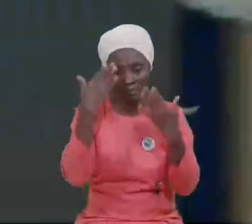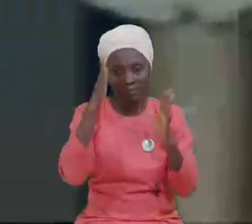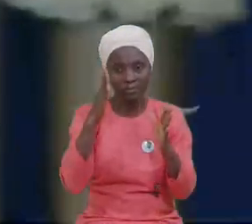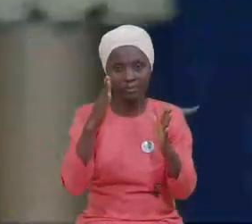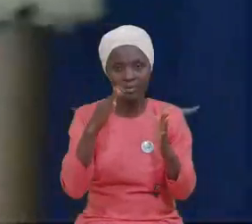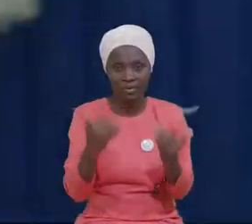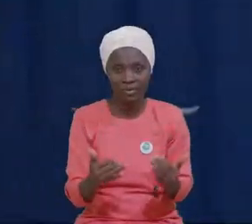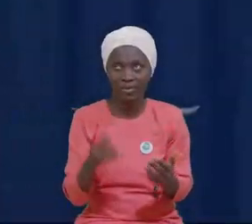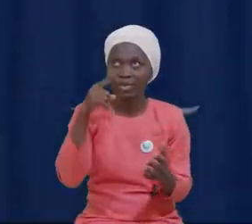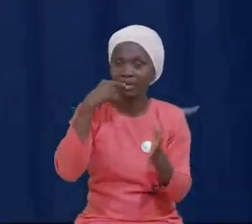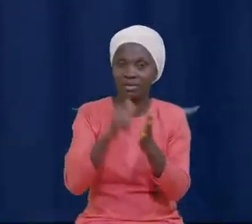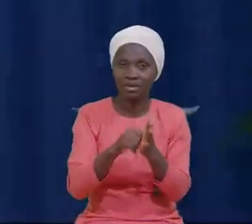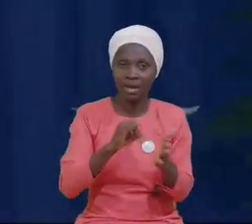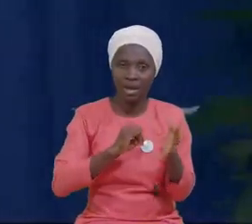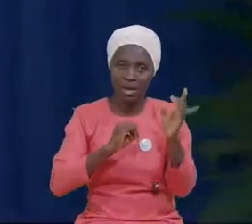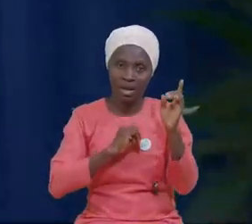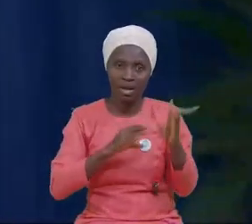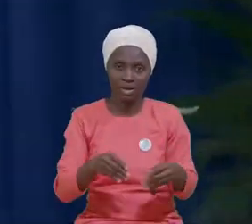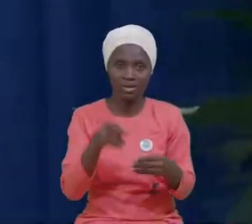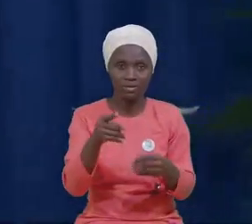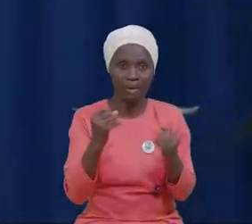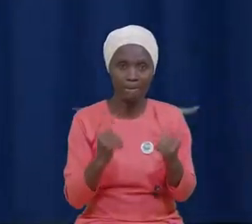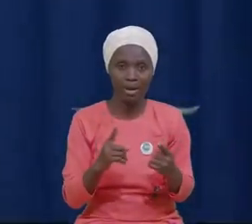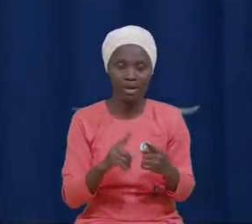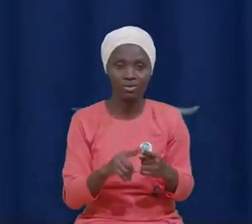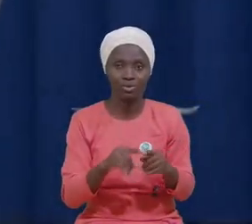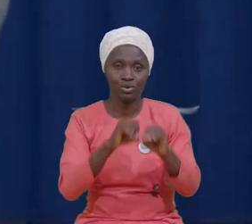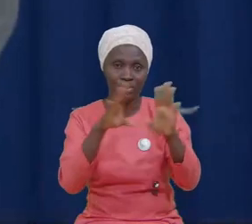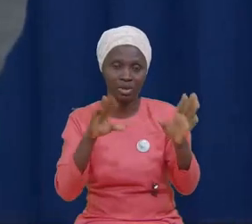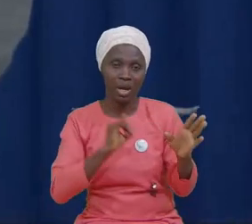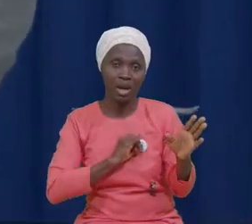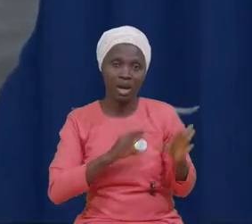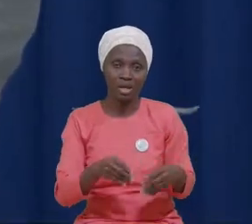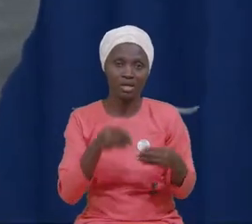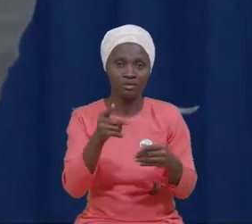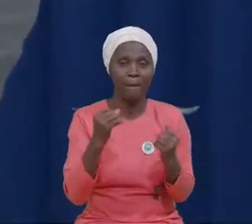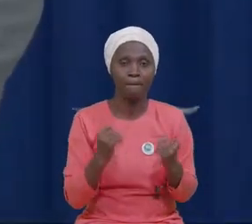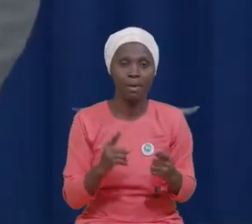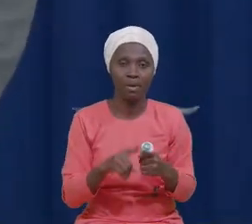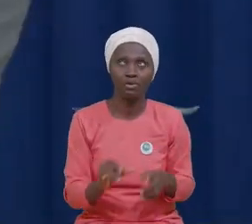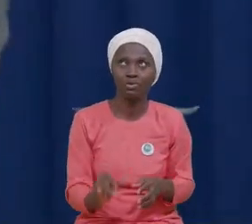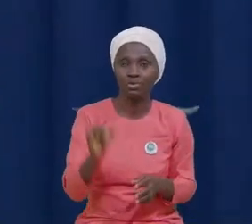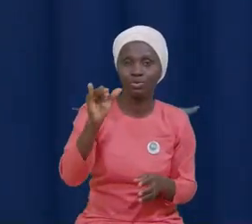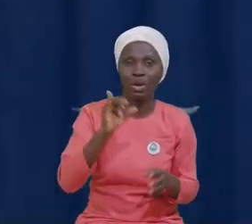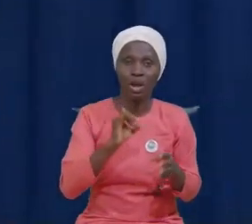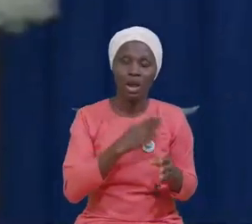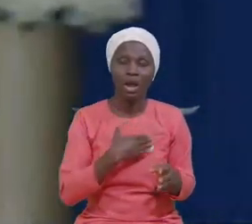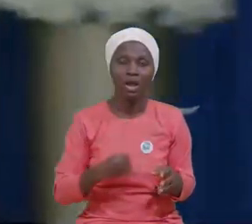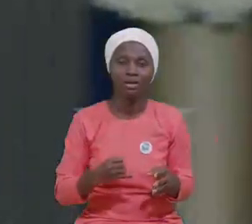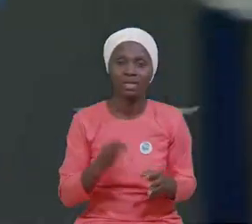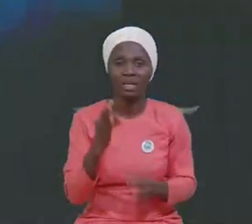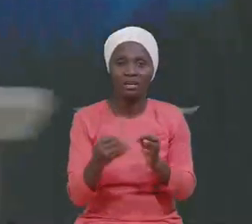dit, je vous ai donné la puissance de briller. Je vous ai donné la puissance de prendre